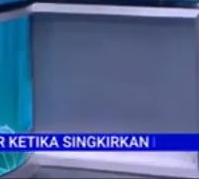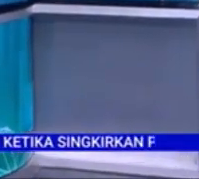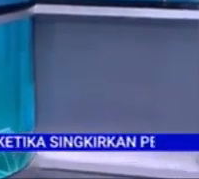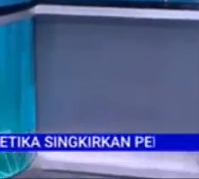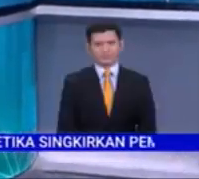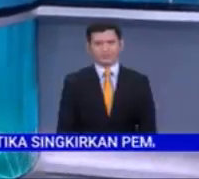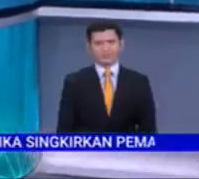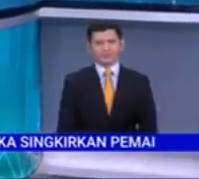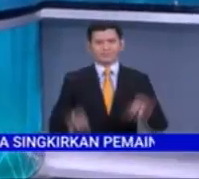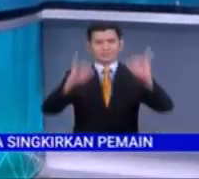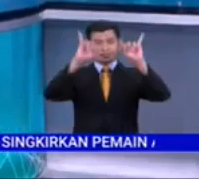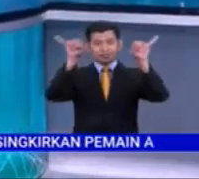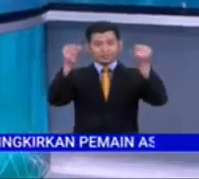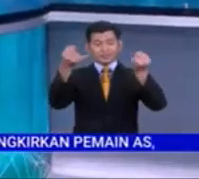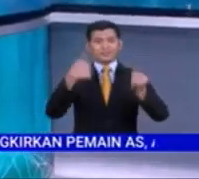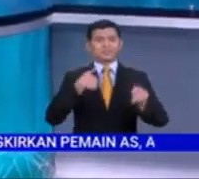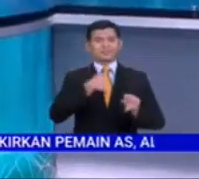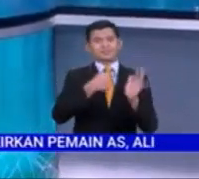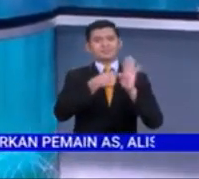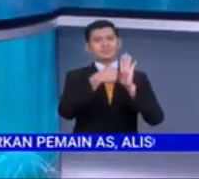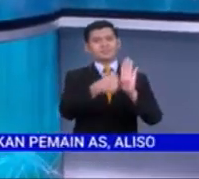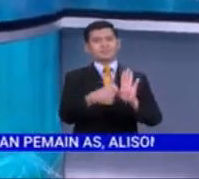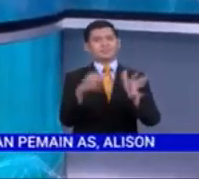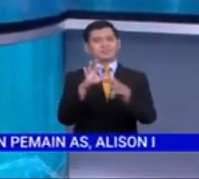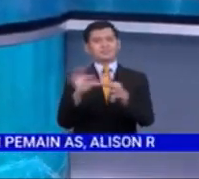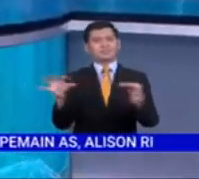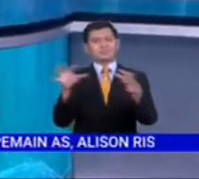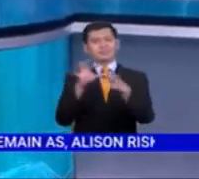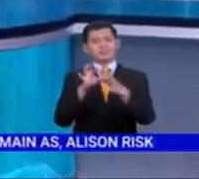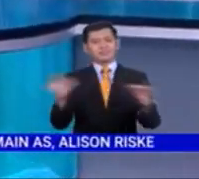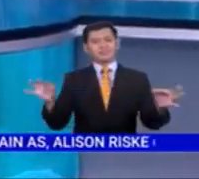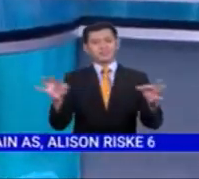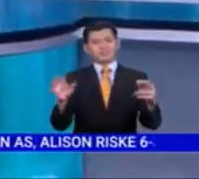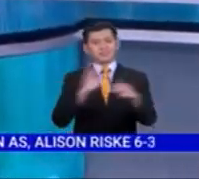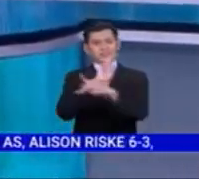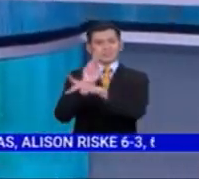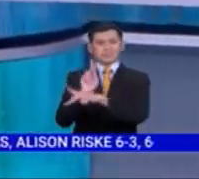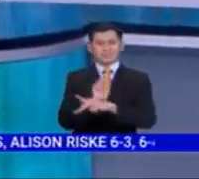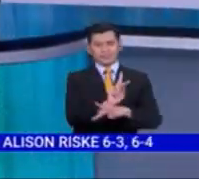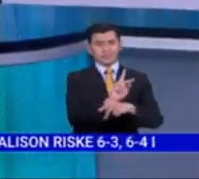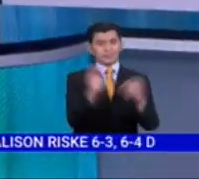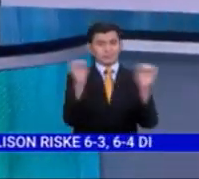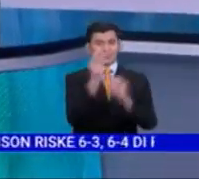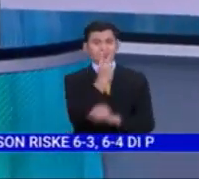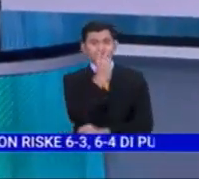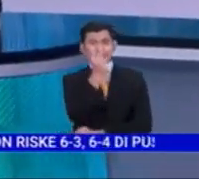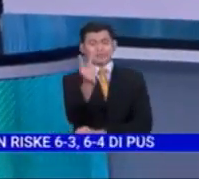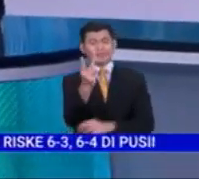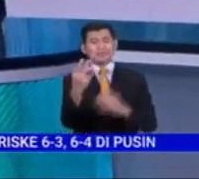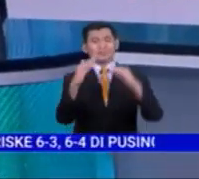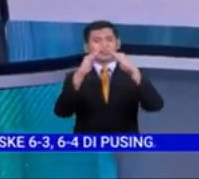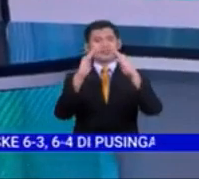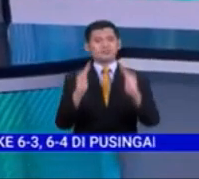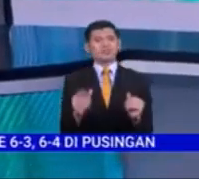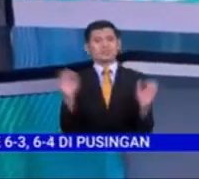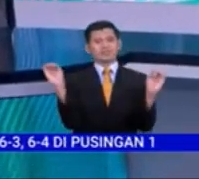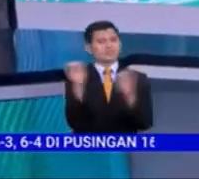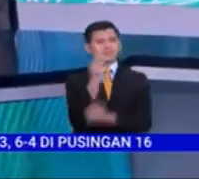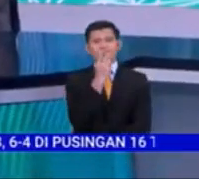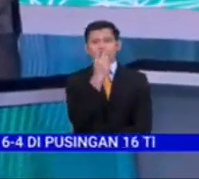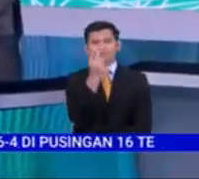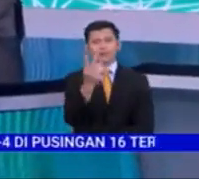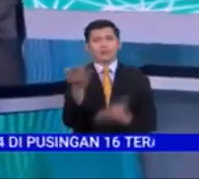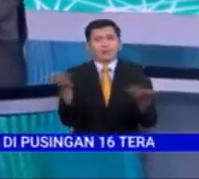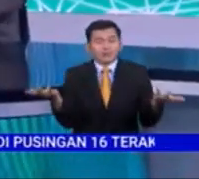Baik, Jumaat lepas kami paparkan cerita perisai Halimunan. Malam ini pula pasal rumah Halimunan.